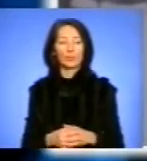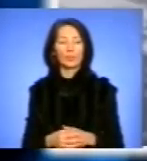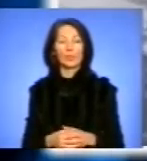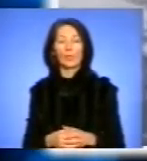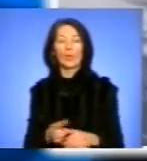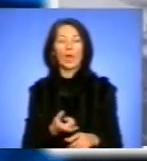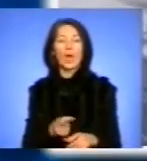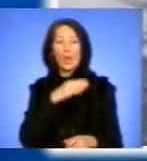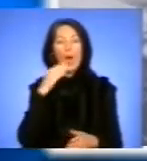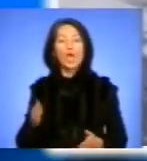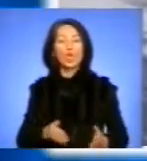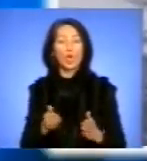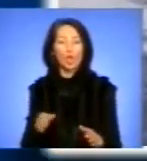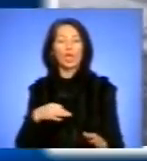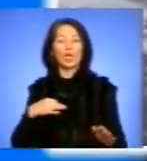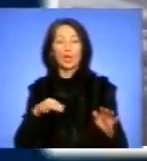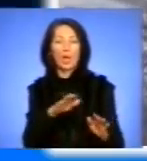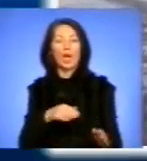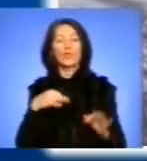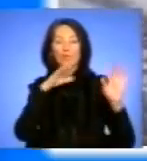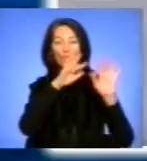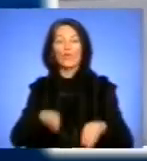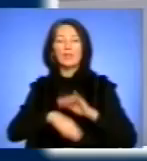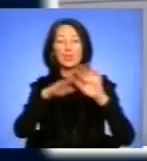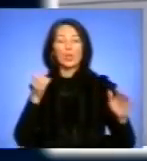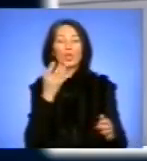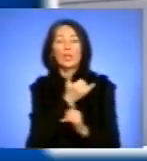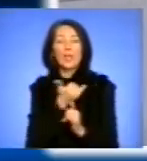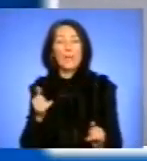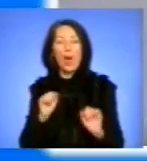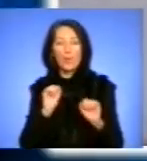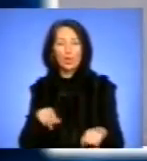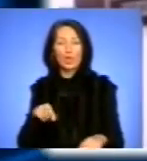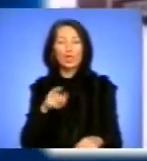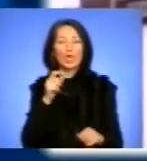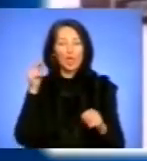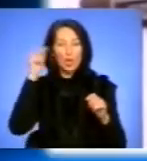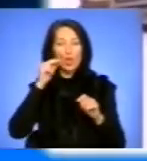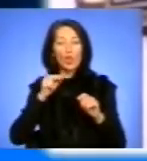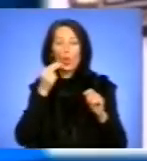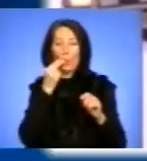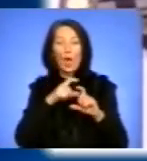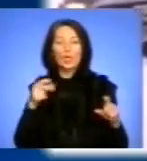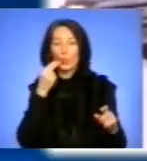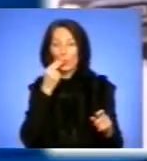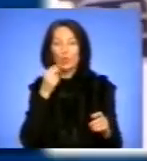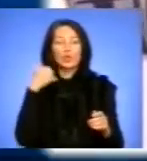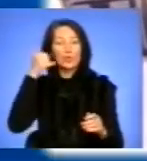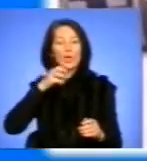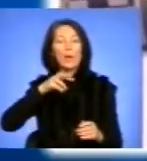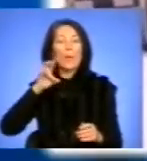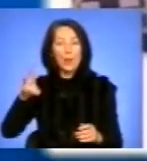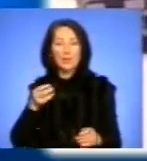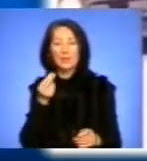Досі чимало доріг краю у снігових заметах. Якщо нема можливості добратися до магазину купити їжу, дзвоніть в обласне управління МНС. Харчі